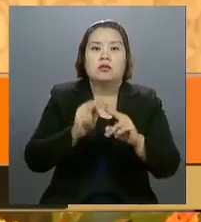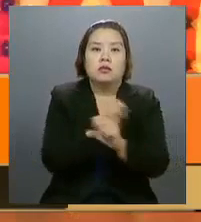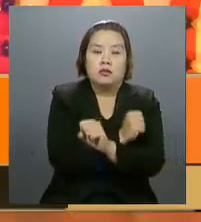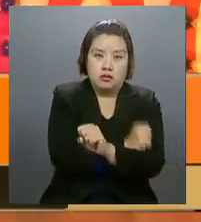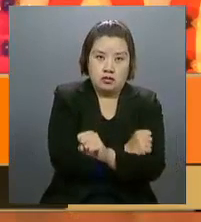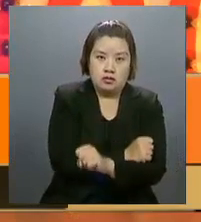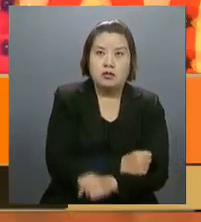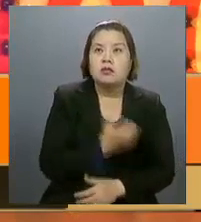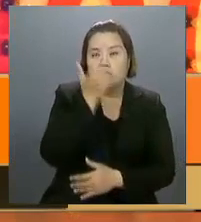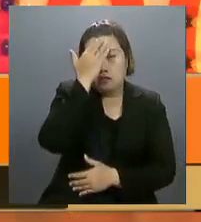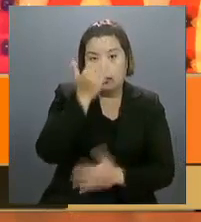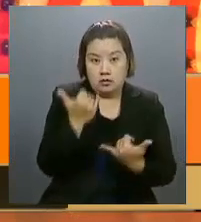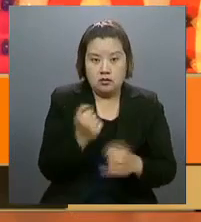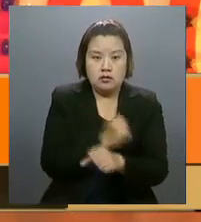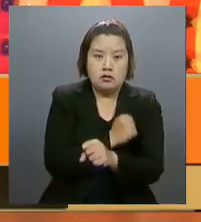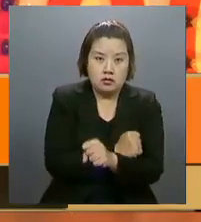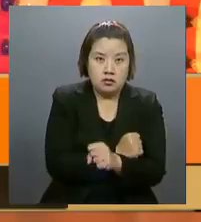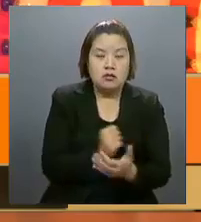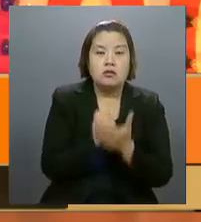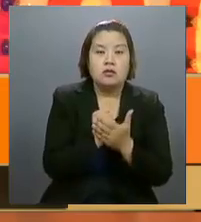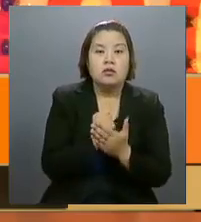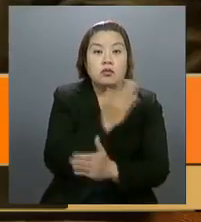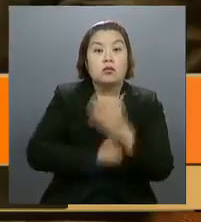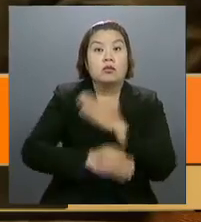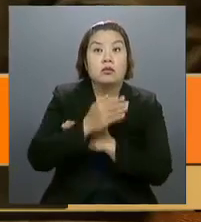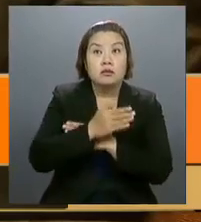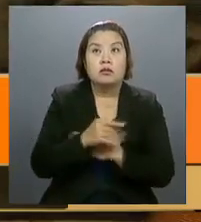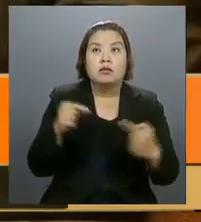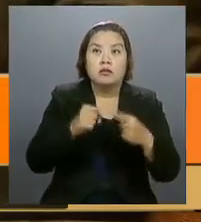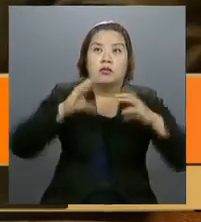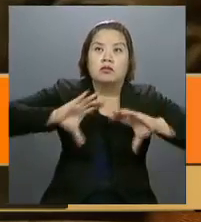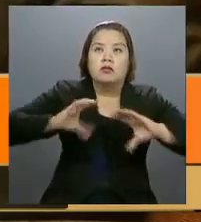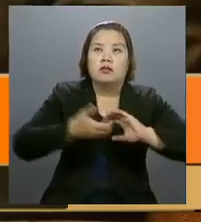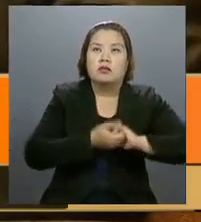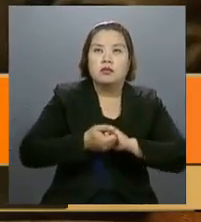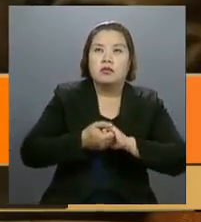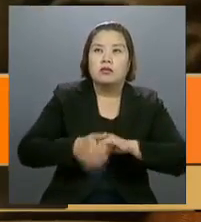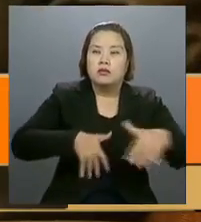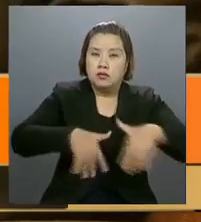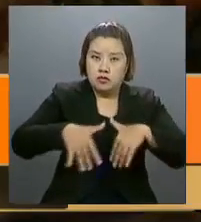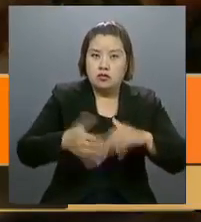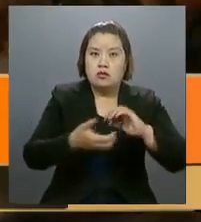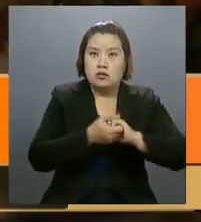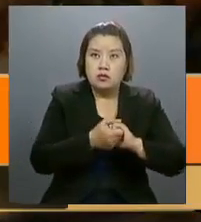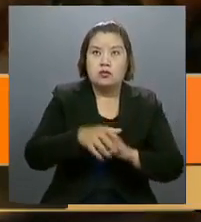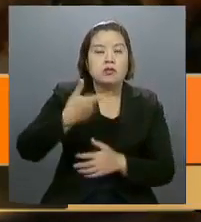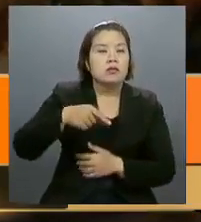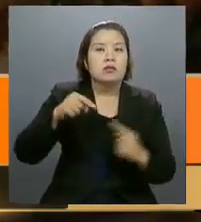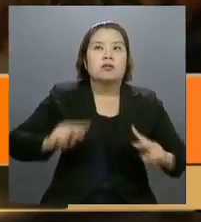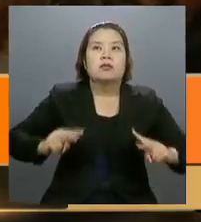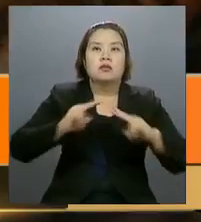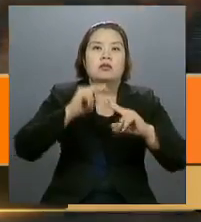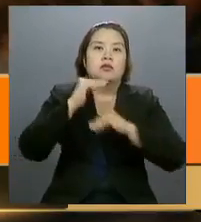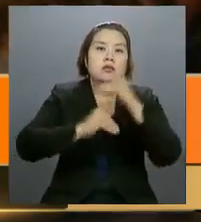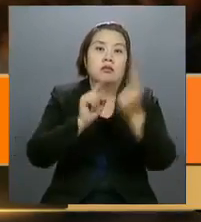นั้นถือว่าเป็นหนึ่งในยุทธศาสตร์ประชารัฐของรัฐบาลโดยร่วมมือกับกระทรวงการพัฒนาสังคมและความมั่นคงของมนุษย์มีหน้